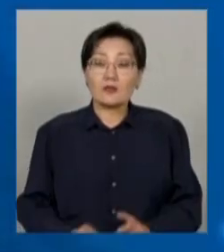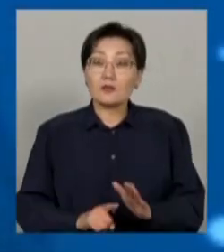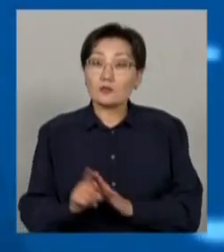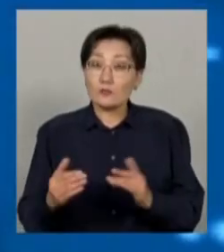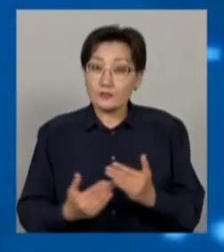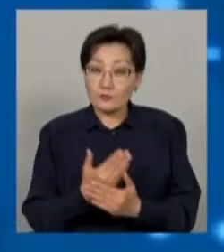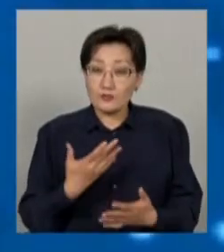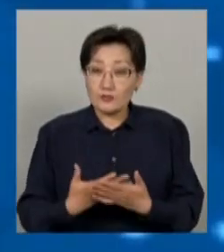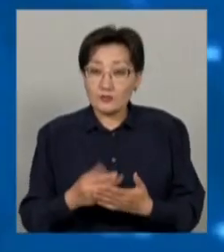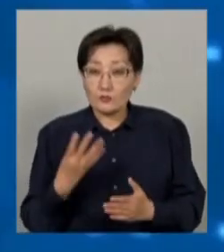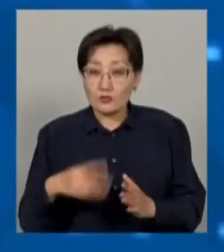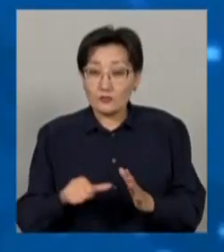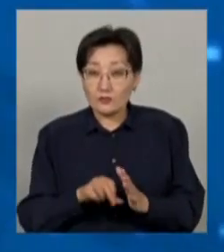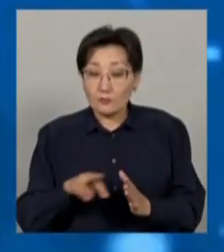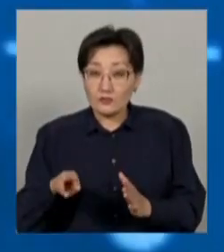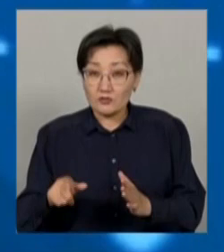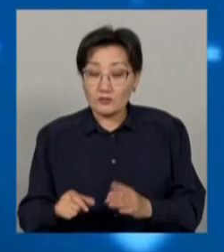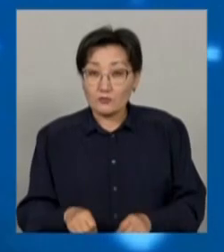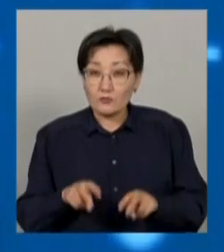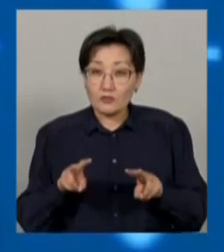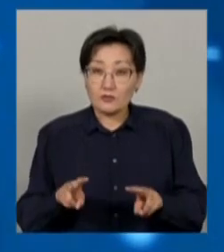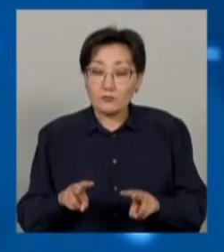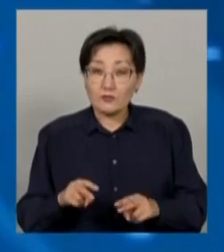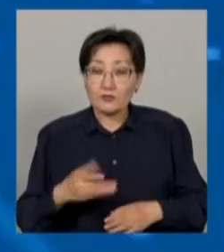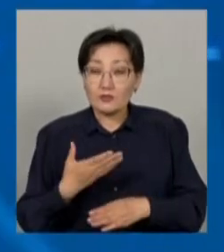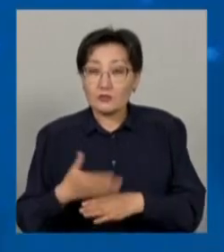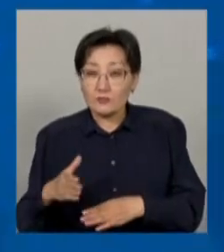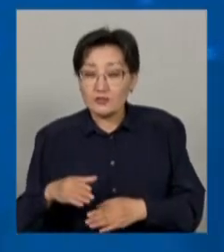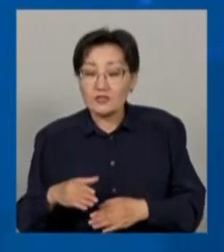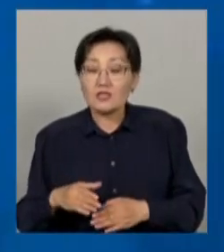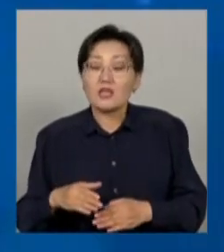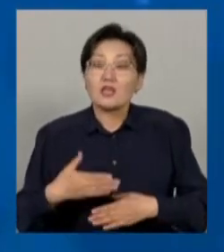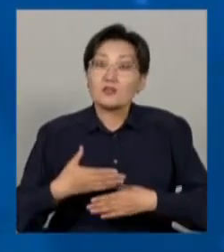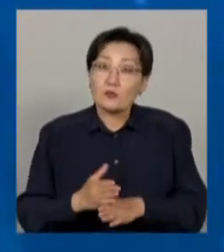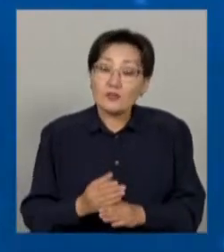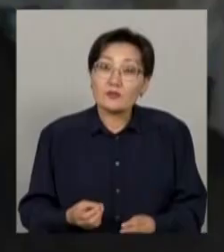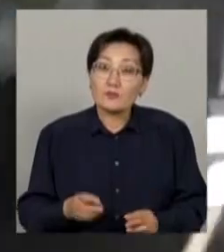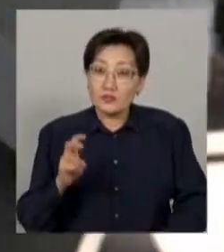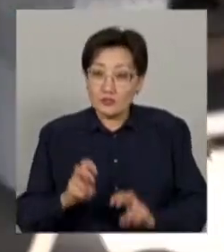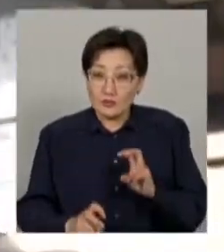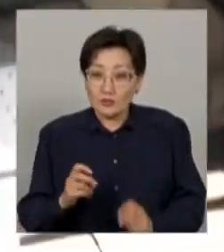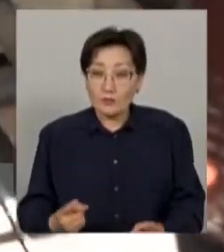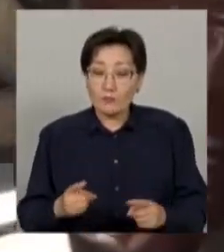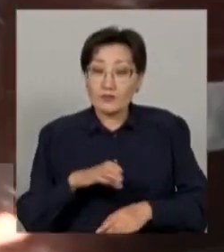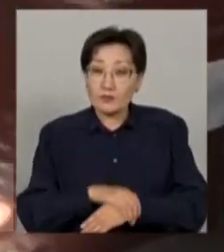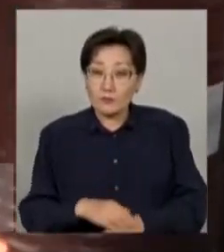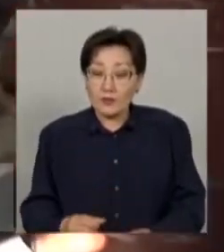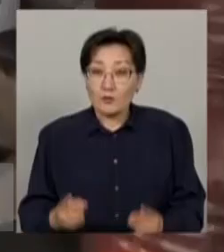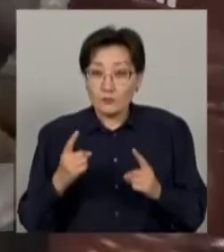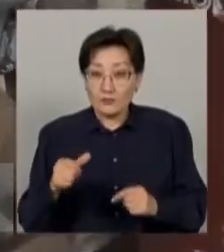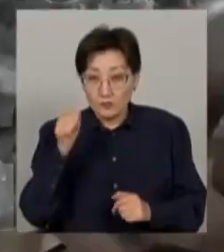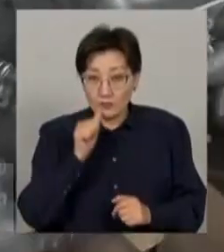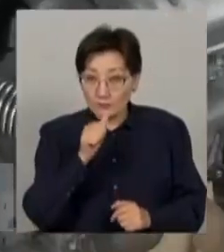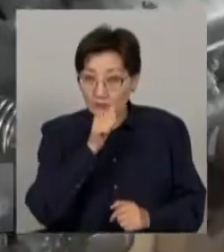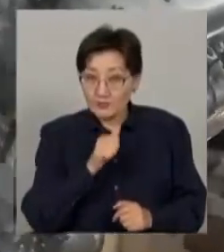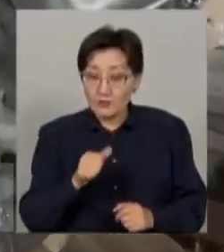Начинаем выпуск. Почти на 46 миллионов тенге списали запчасти на предприятии «Богатырь-Кумыр». Факт крупного хищения бюджетных денег